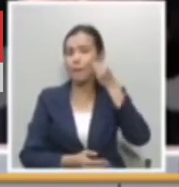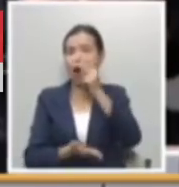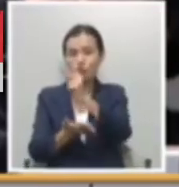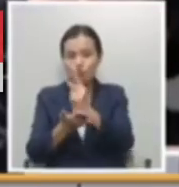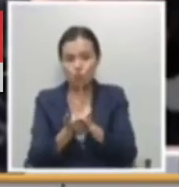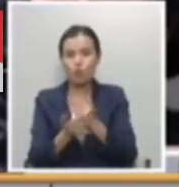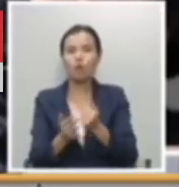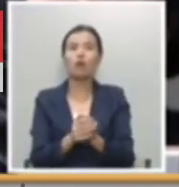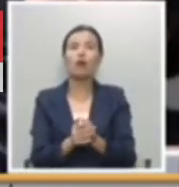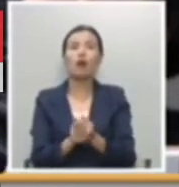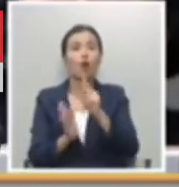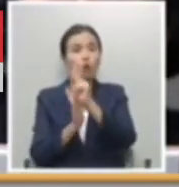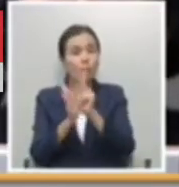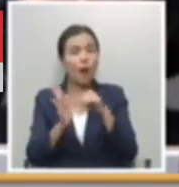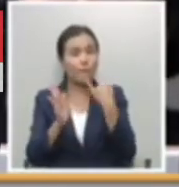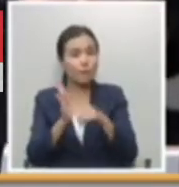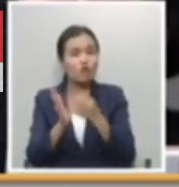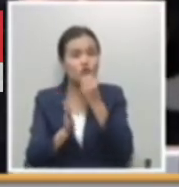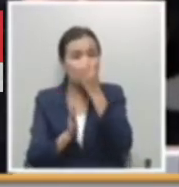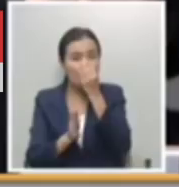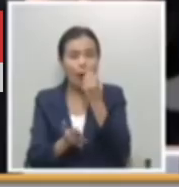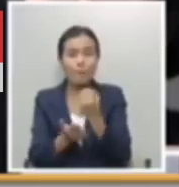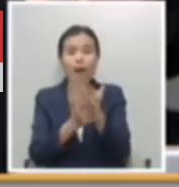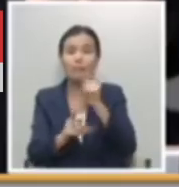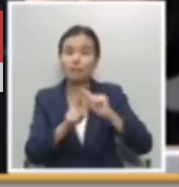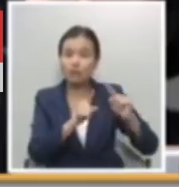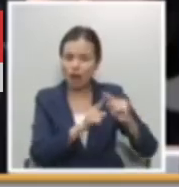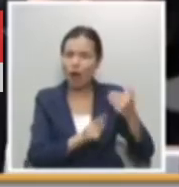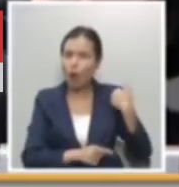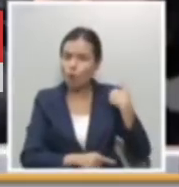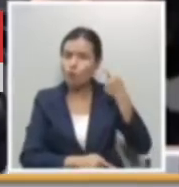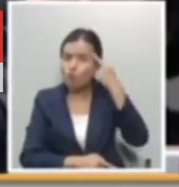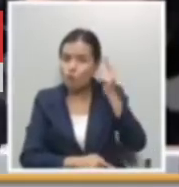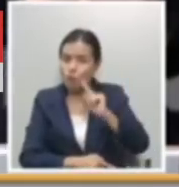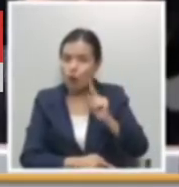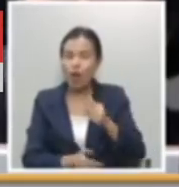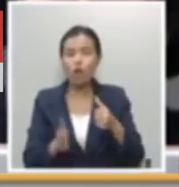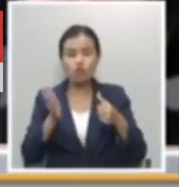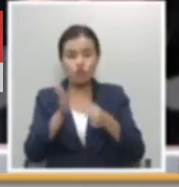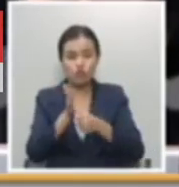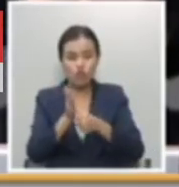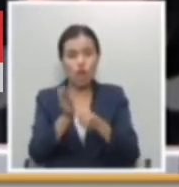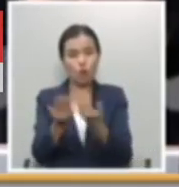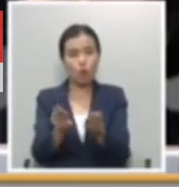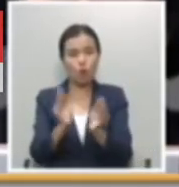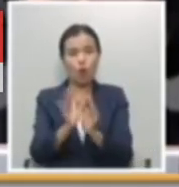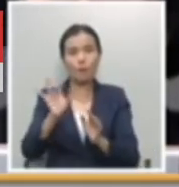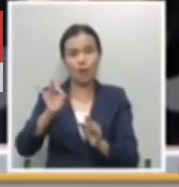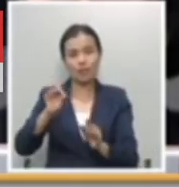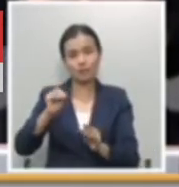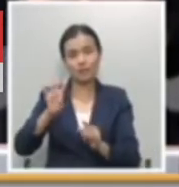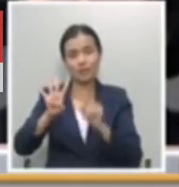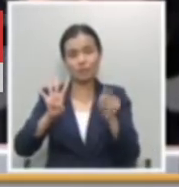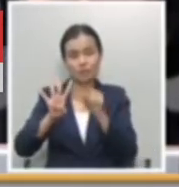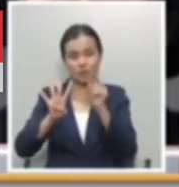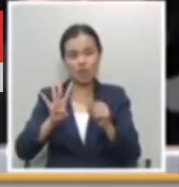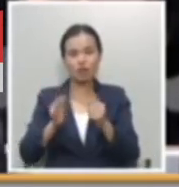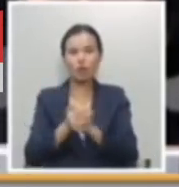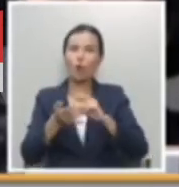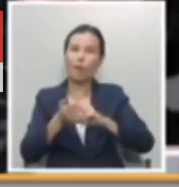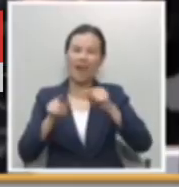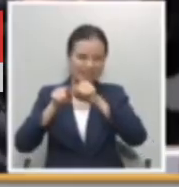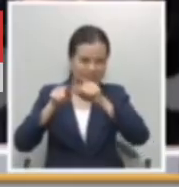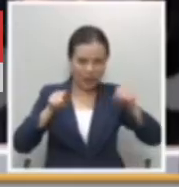บบพี่น้องประชาชนคนไทยทราบไหมครับว่าหนี้ครัวเรือนเนี่ยถ้าเกิน 84% เขาเรียกว่าขีดเส้นอันตร